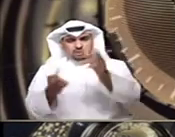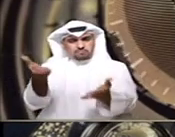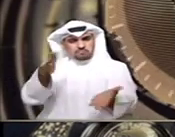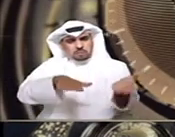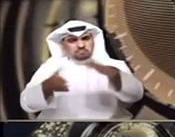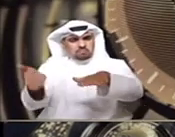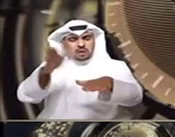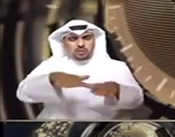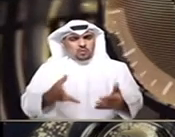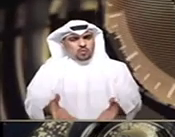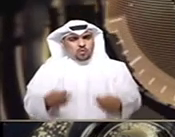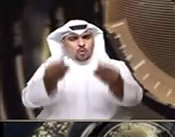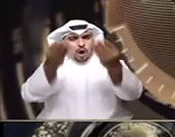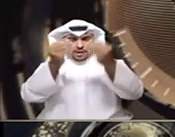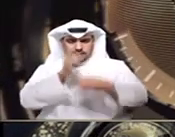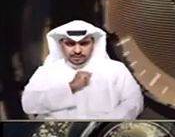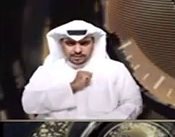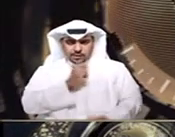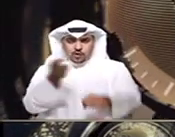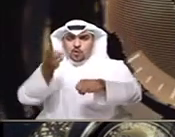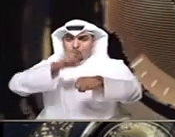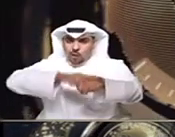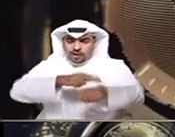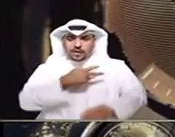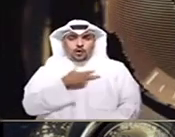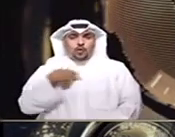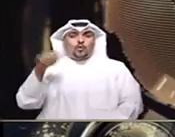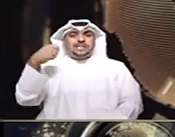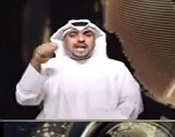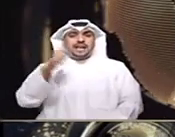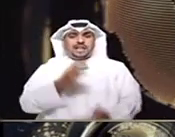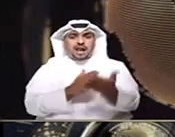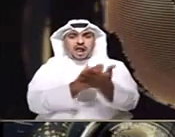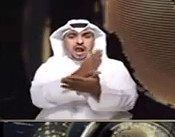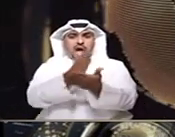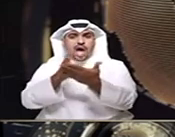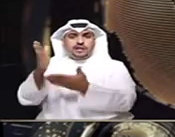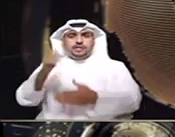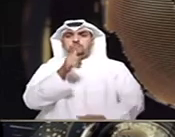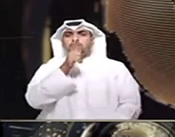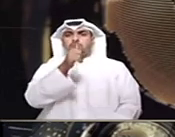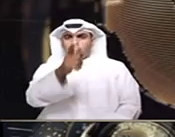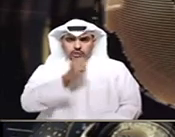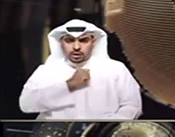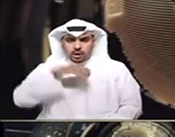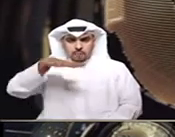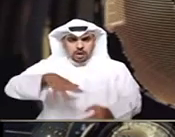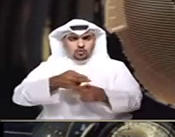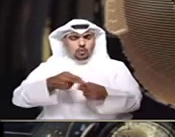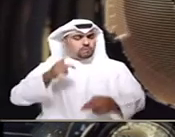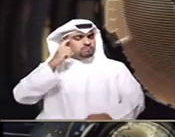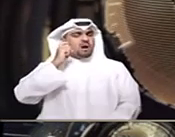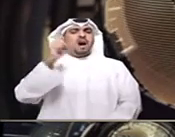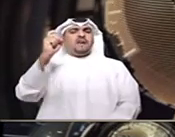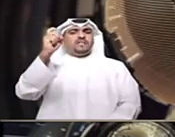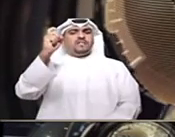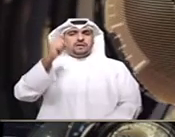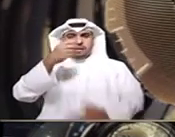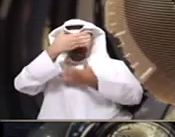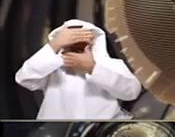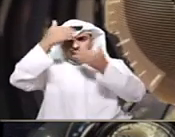والجرحى. وجدد المصدر موقف دولة الكويت المبدئي والثابت المناهض للإرهاب والعنف، مؤكدا وقوفها